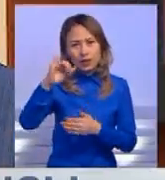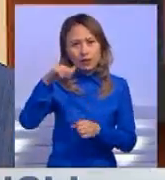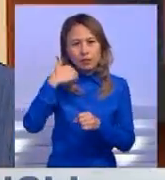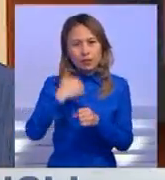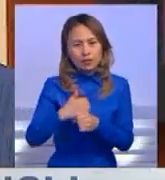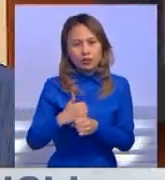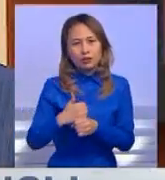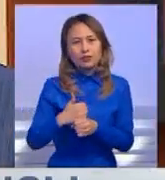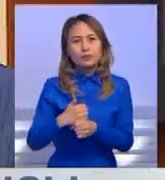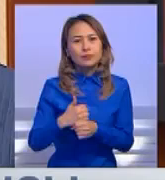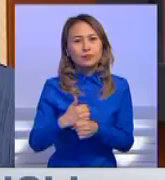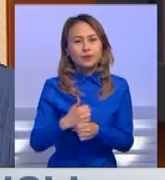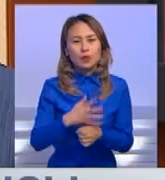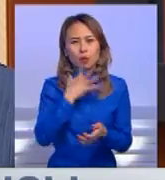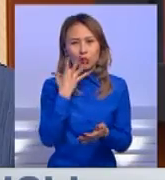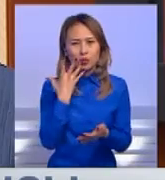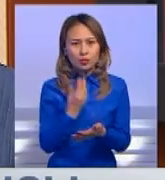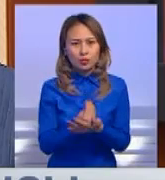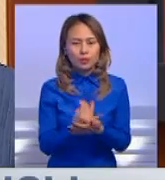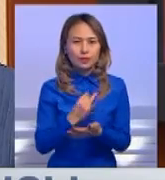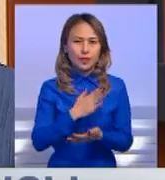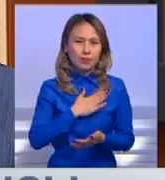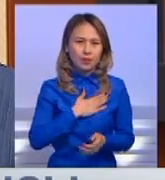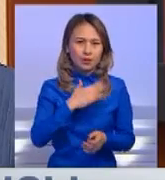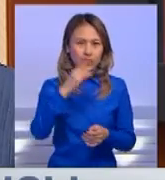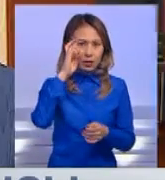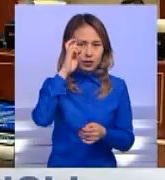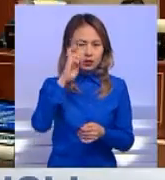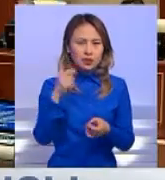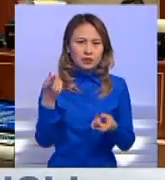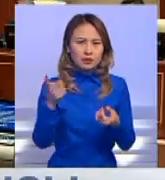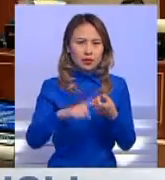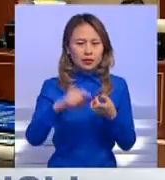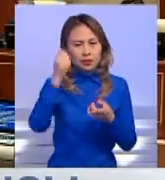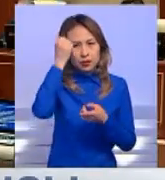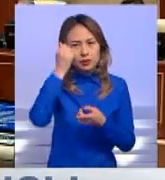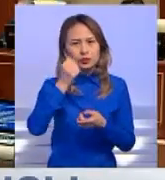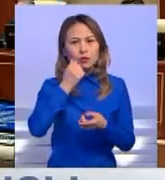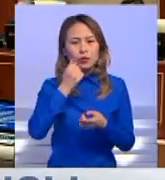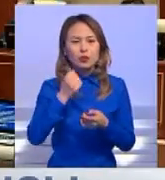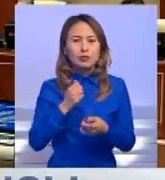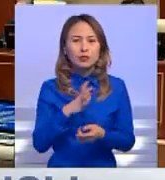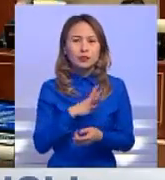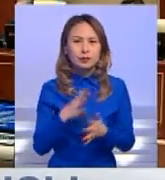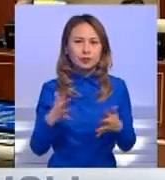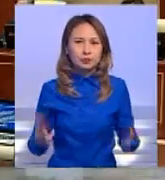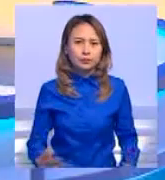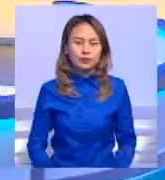басшылығы өздерінің біздің елбасымызға, халқымызға деген ризашылығын білдіріп отыр.